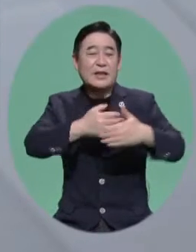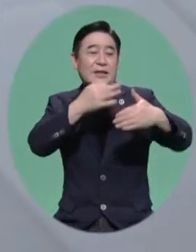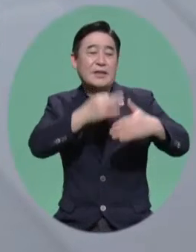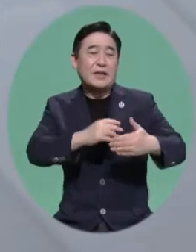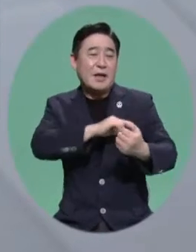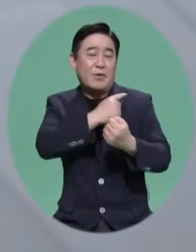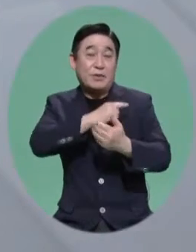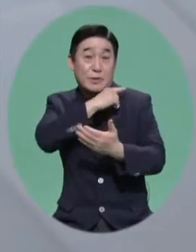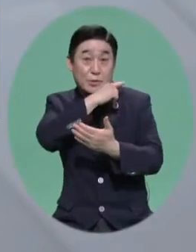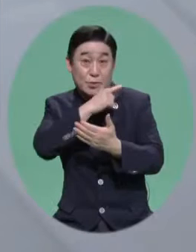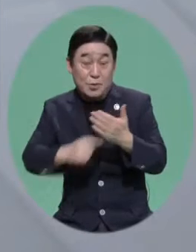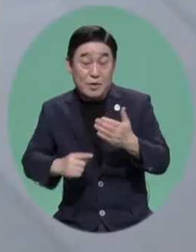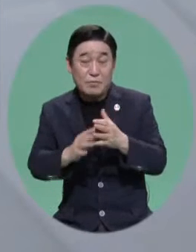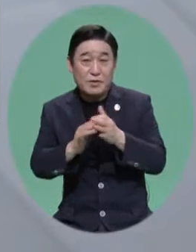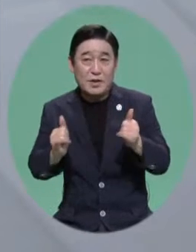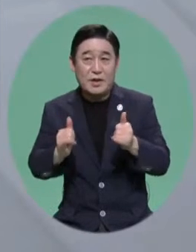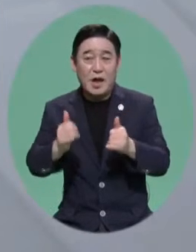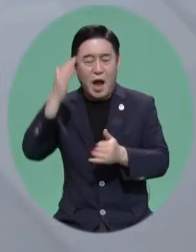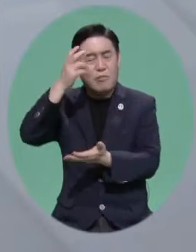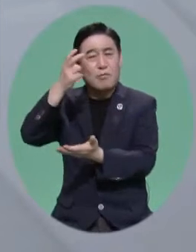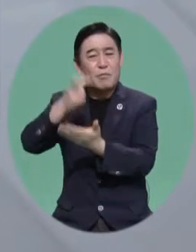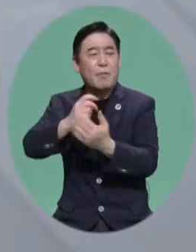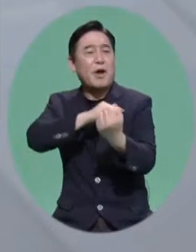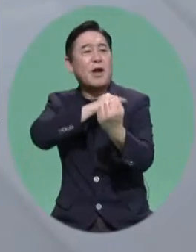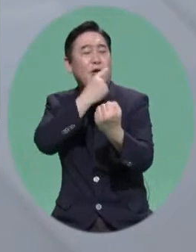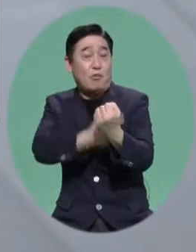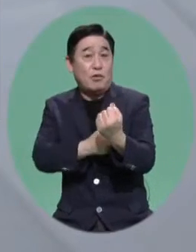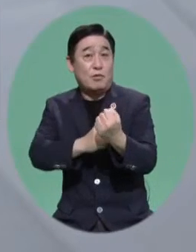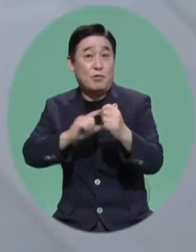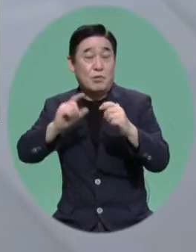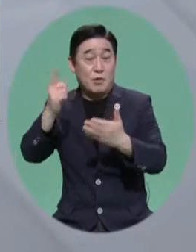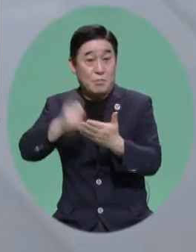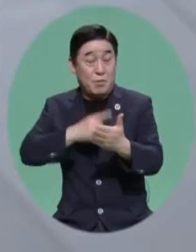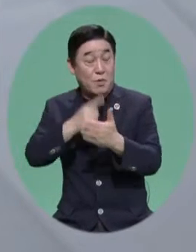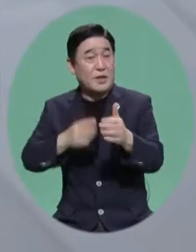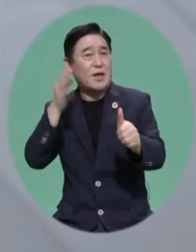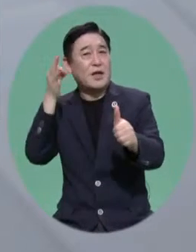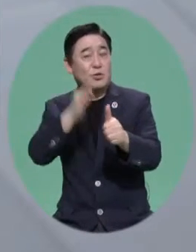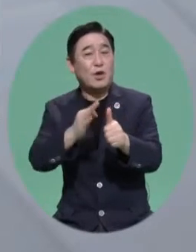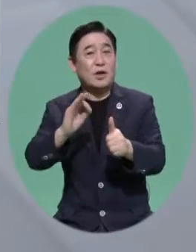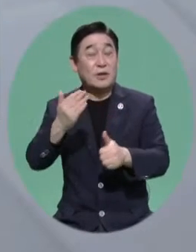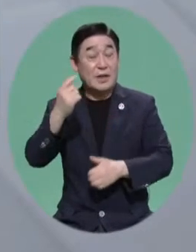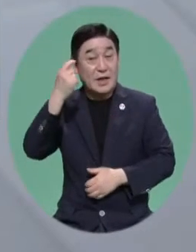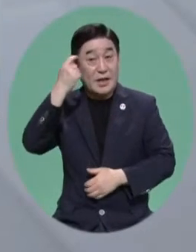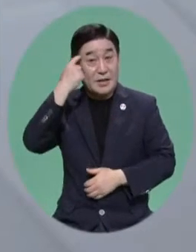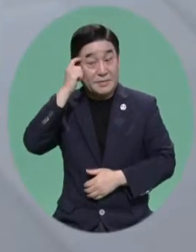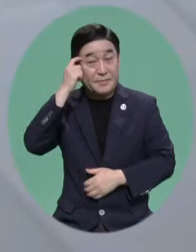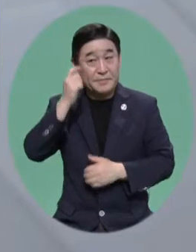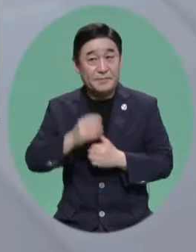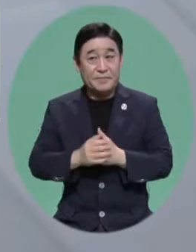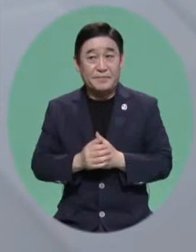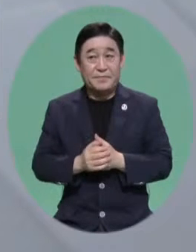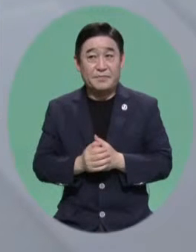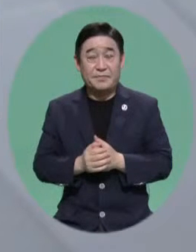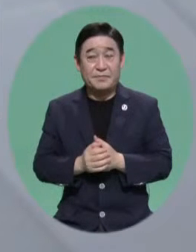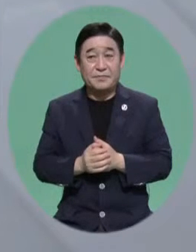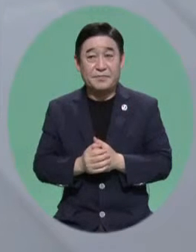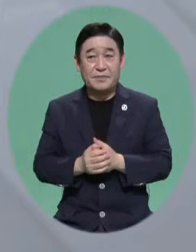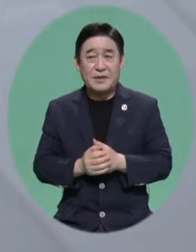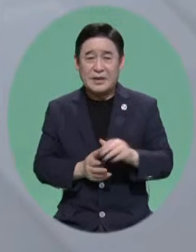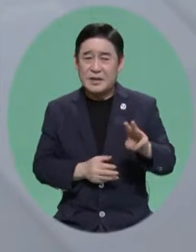본 분들에 대해서 헌법상의 권리로 써 이거는 보상을 해 드려야 되는 문제라고 생각합니다 그래서